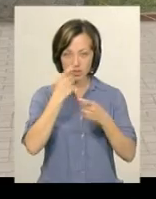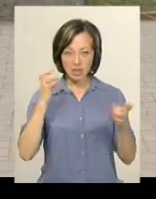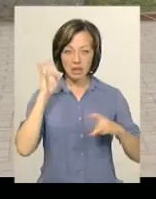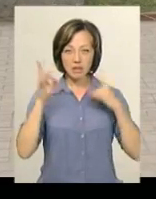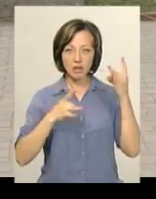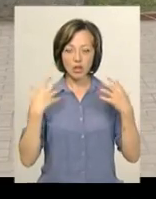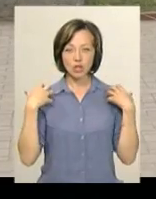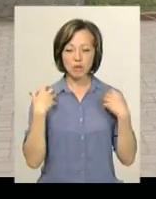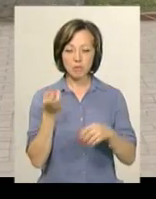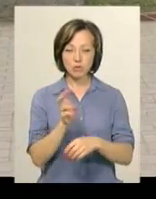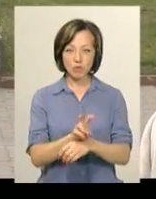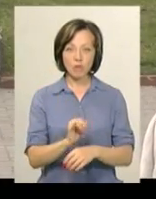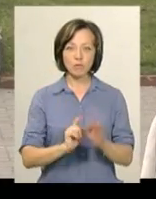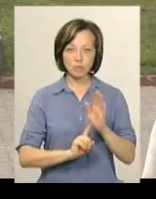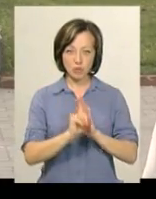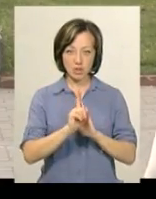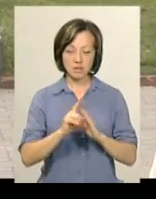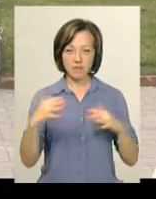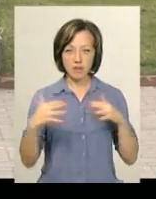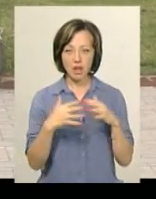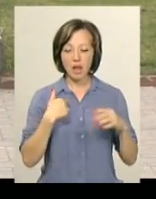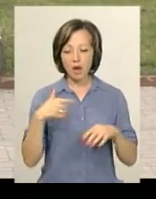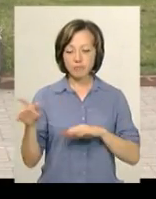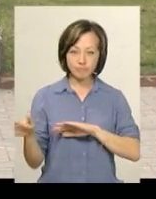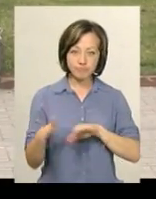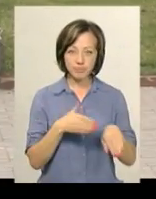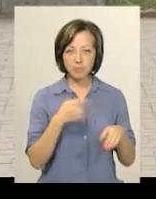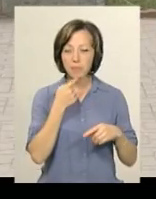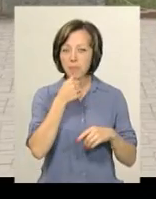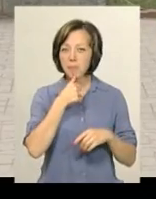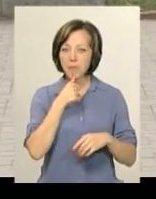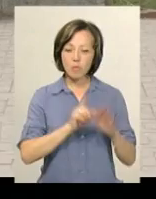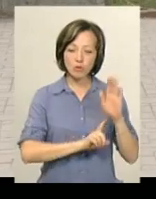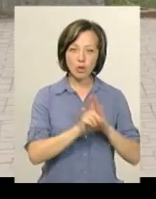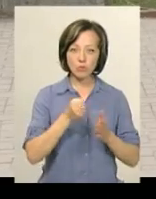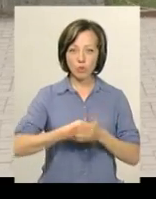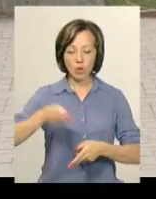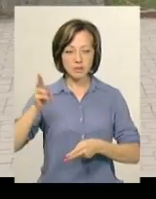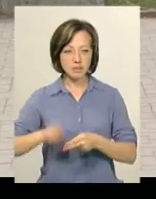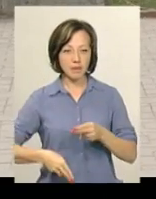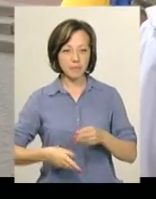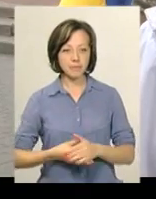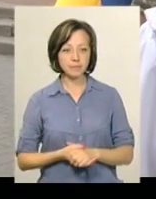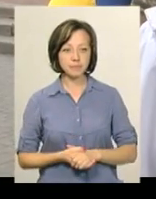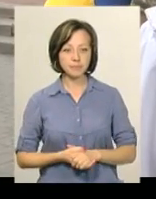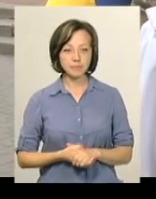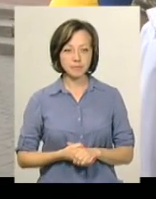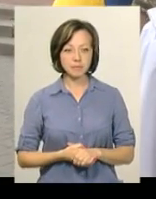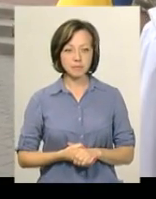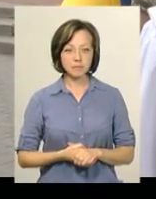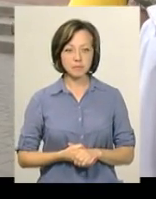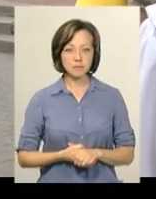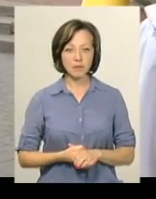до училища і повідомив, почалася війна. Я пройшов усю війну, від початку до кінця. Спочатку до кінця. На війні